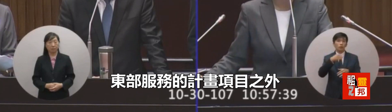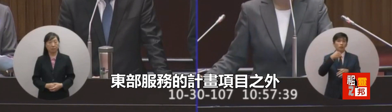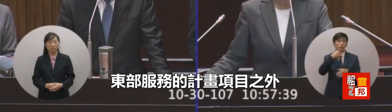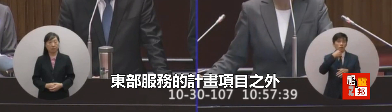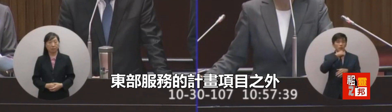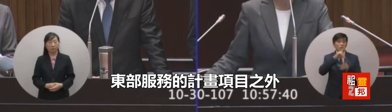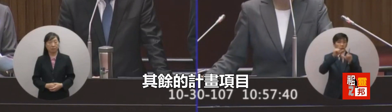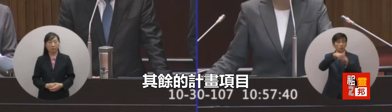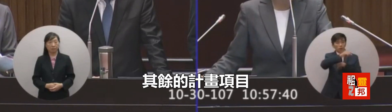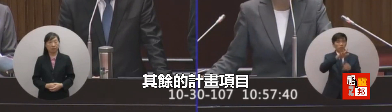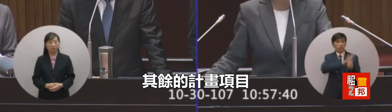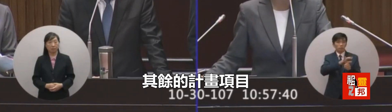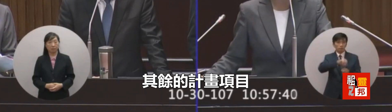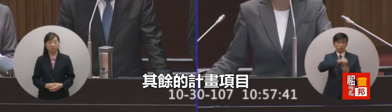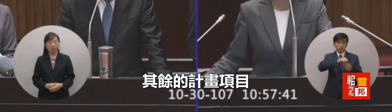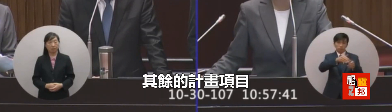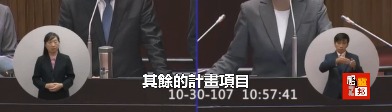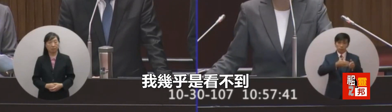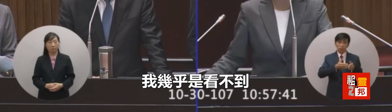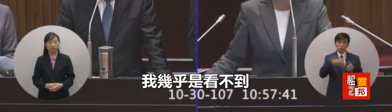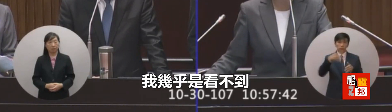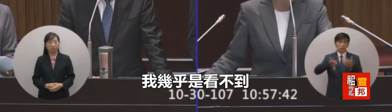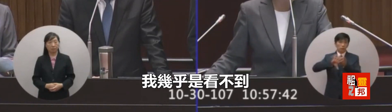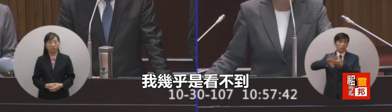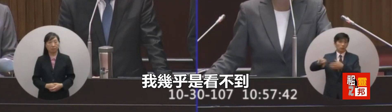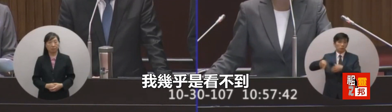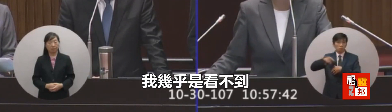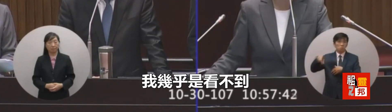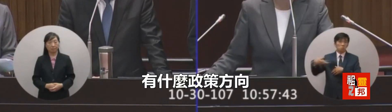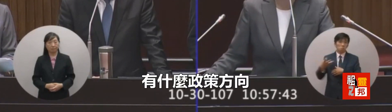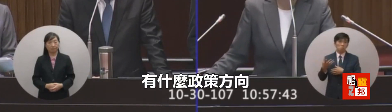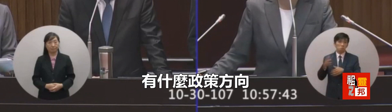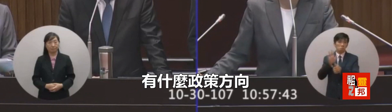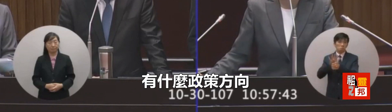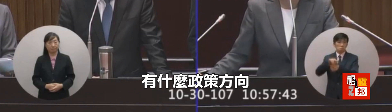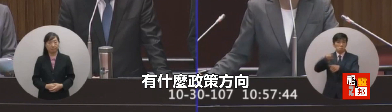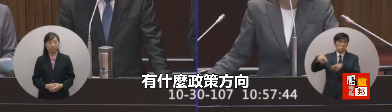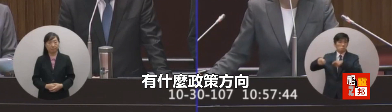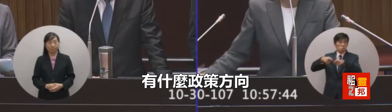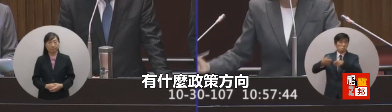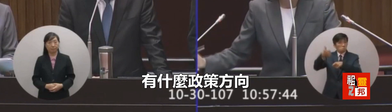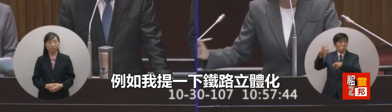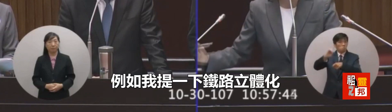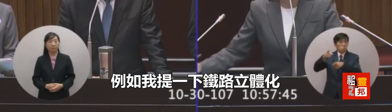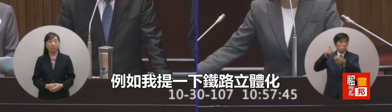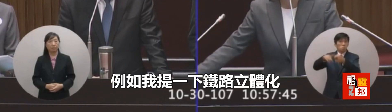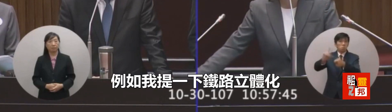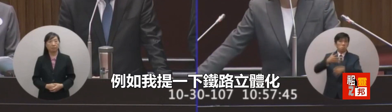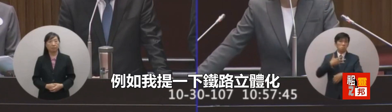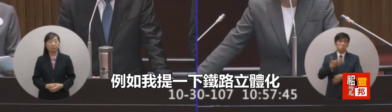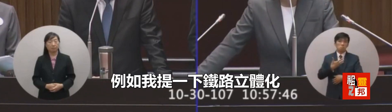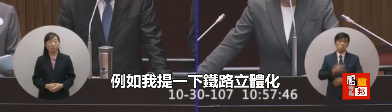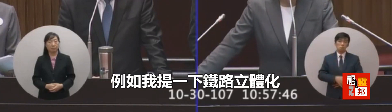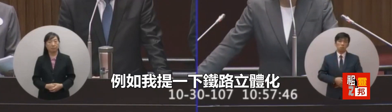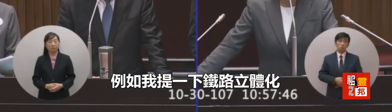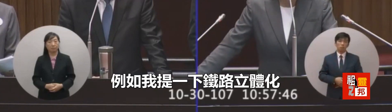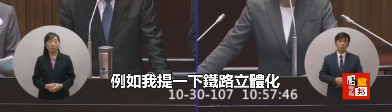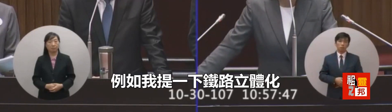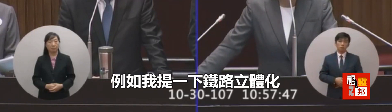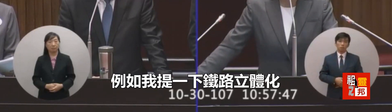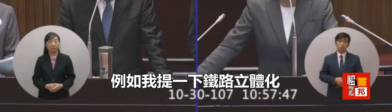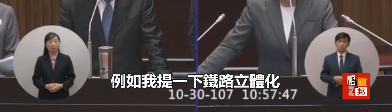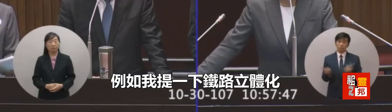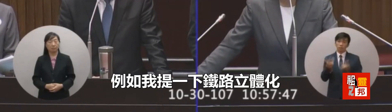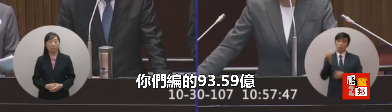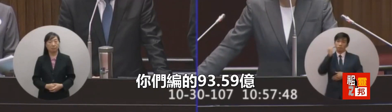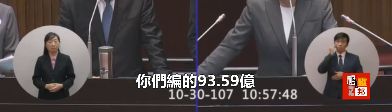项目之外，其余的计划项目我几乎是看不到有什么政策方向。例如我提一下铁路